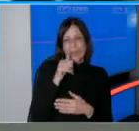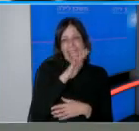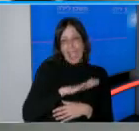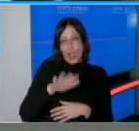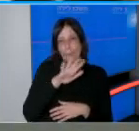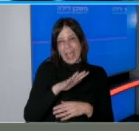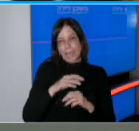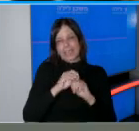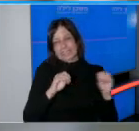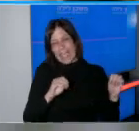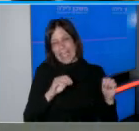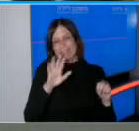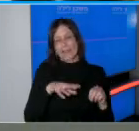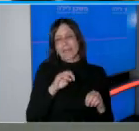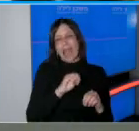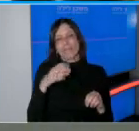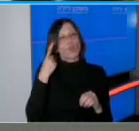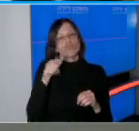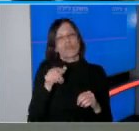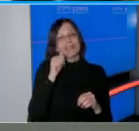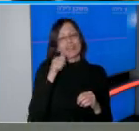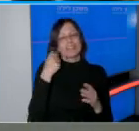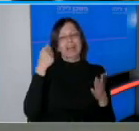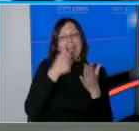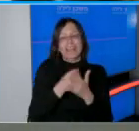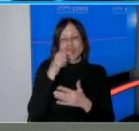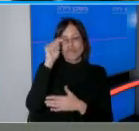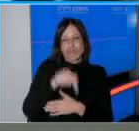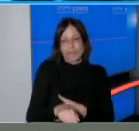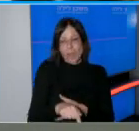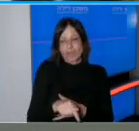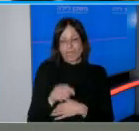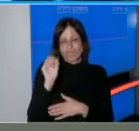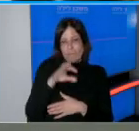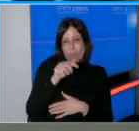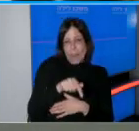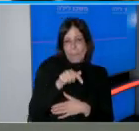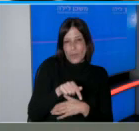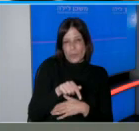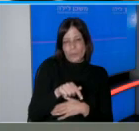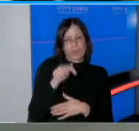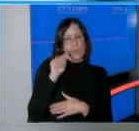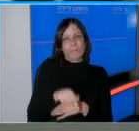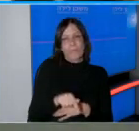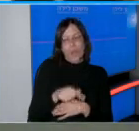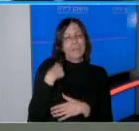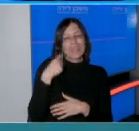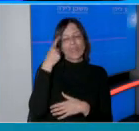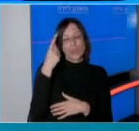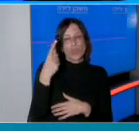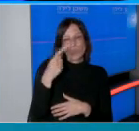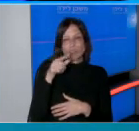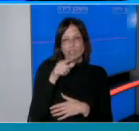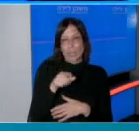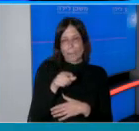מאירופה המזרחית והמערבית, לא ידעו שהם אשכנזים עד שהם הגיעו לפה. ופה הם ידעו